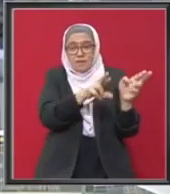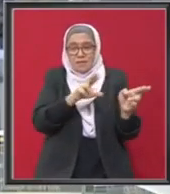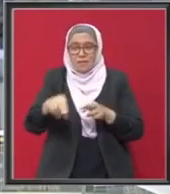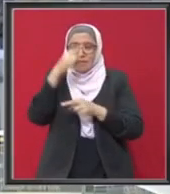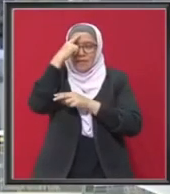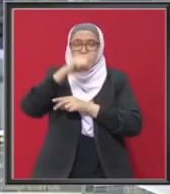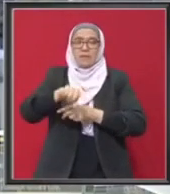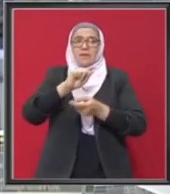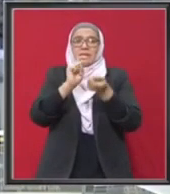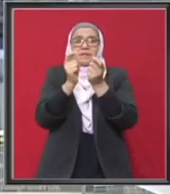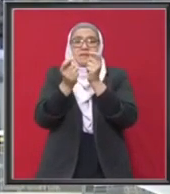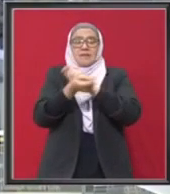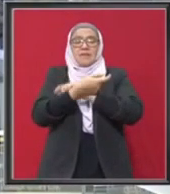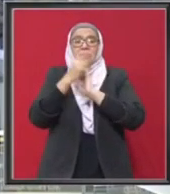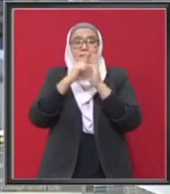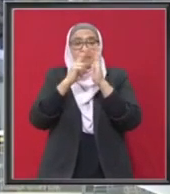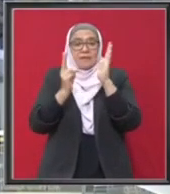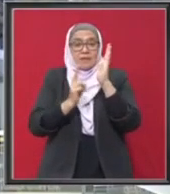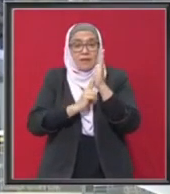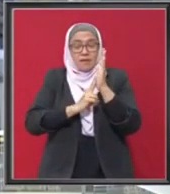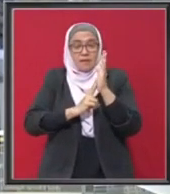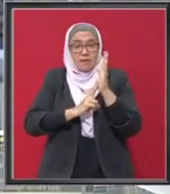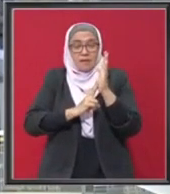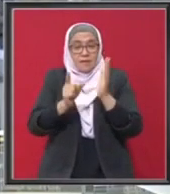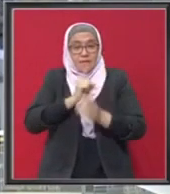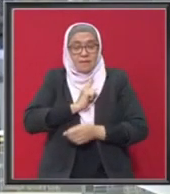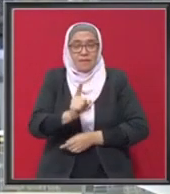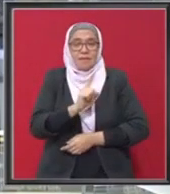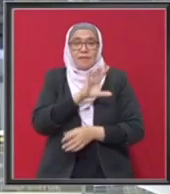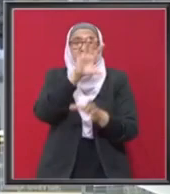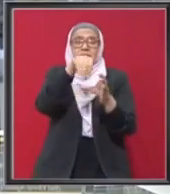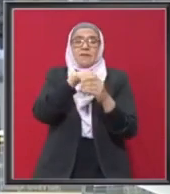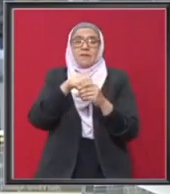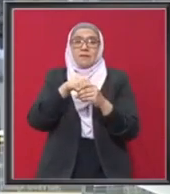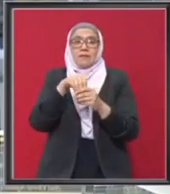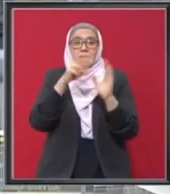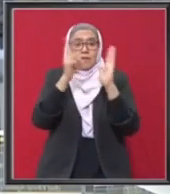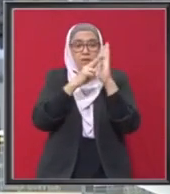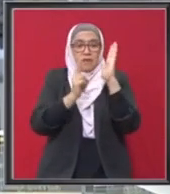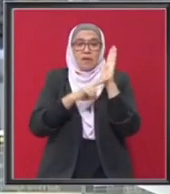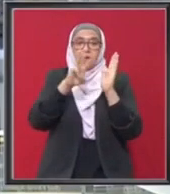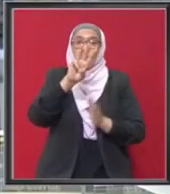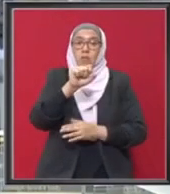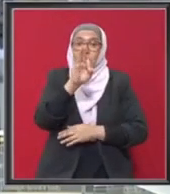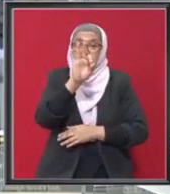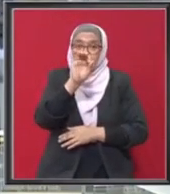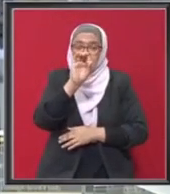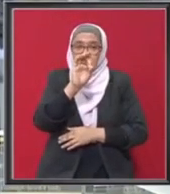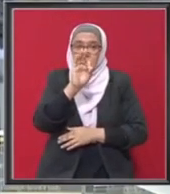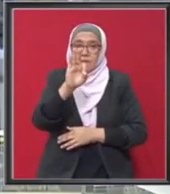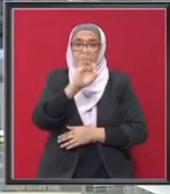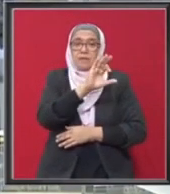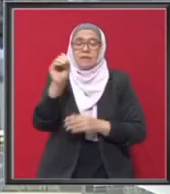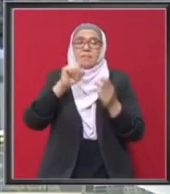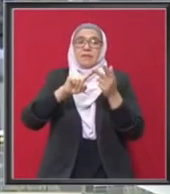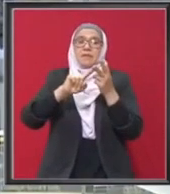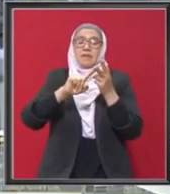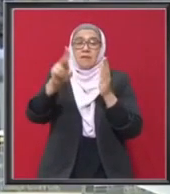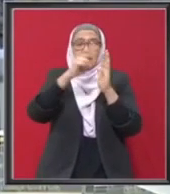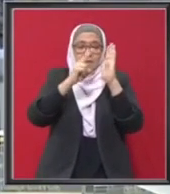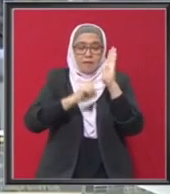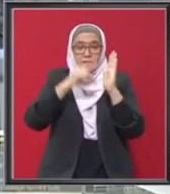mengubah beberapa undang-undang Syariah termasuk perang undang-undang wakaf Rang undang-undang kawalan dan sekatan pengembangan agama bukan Islam